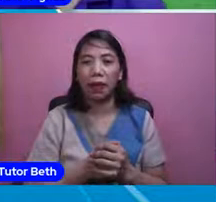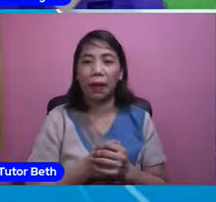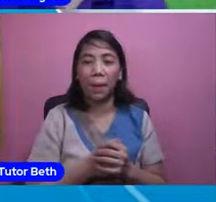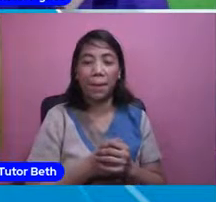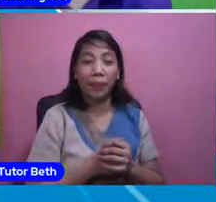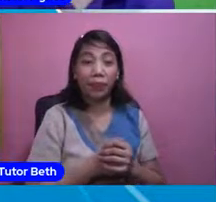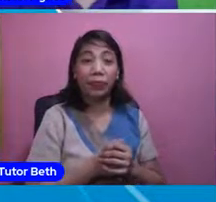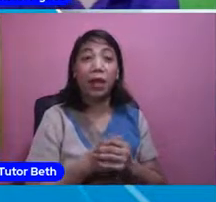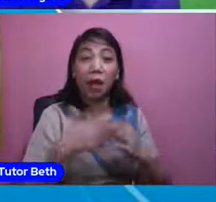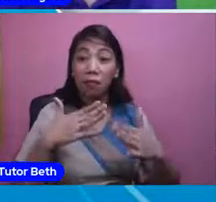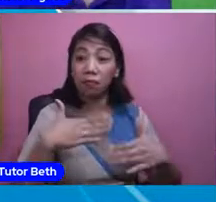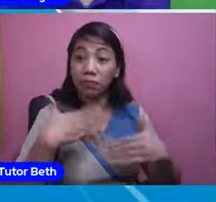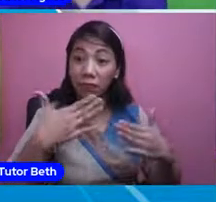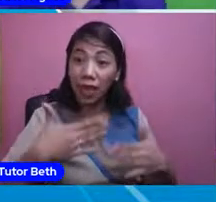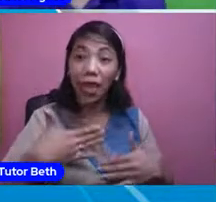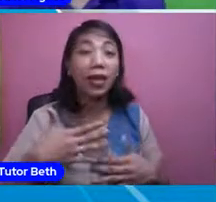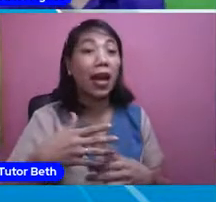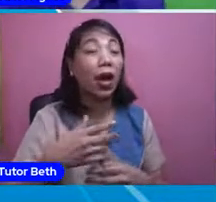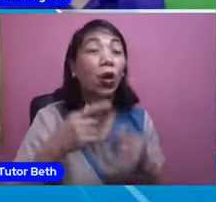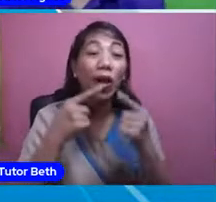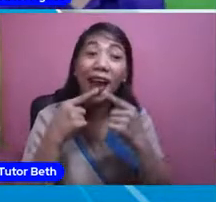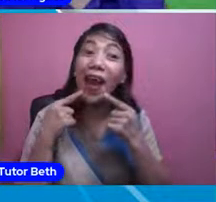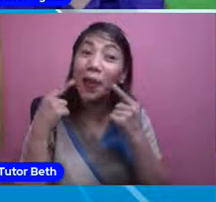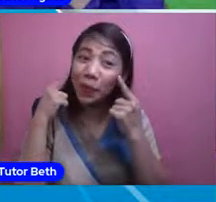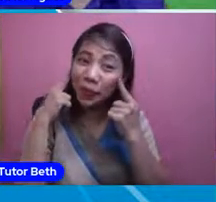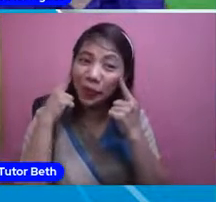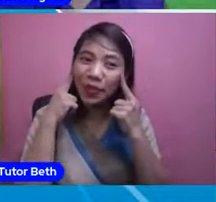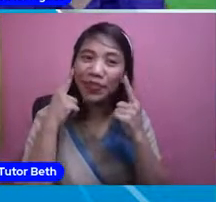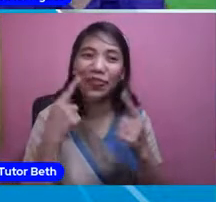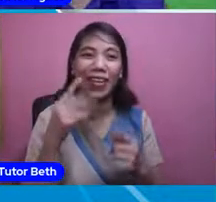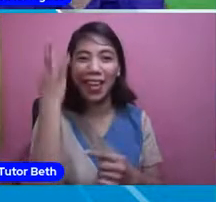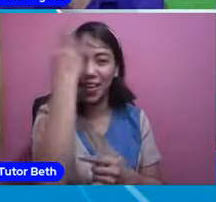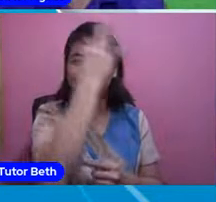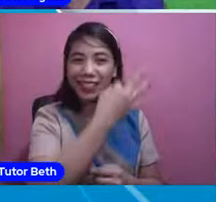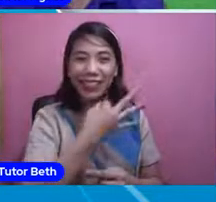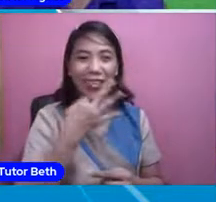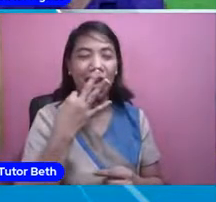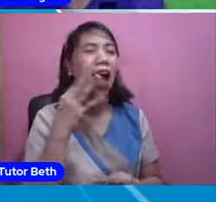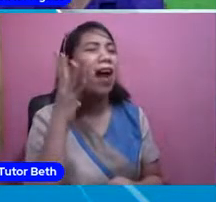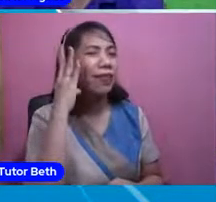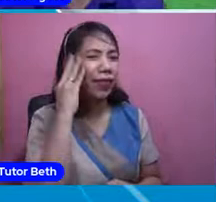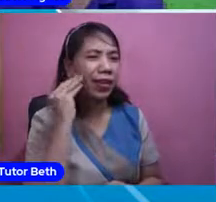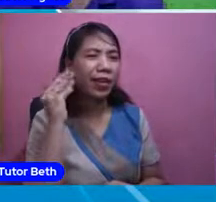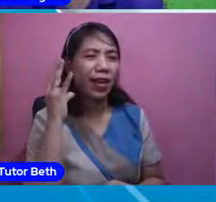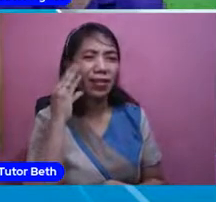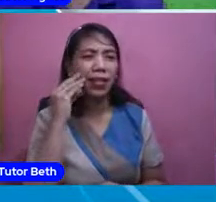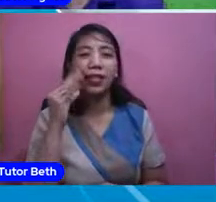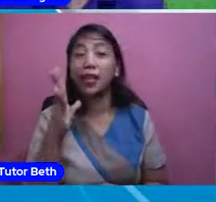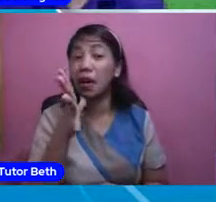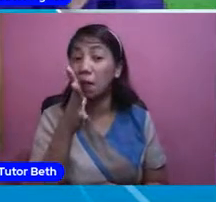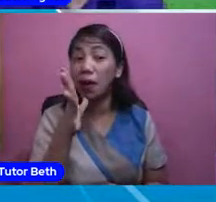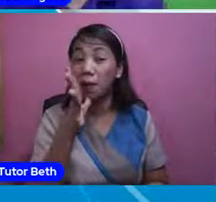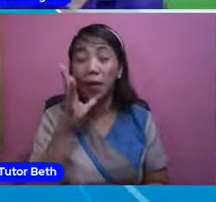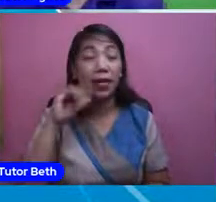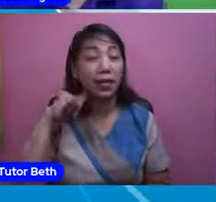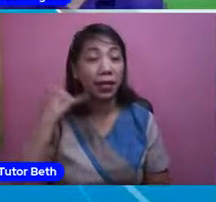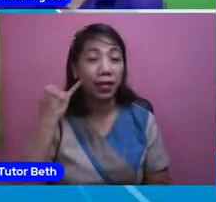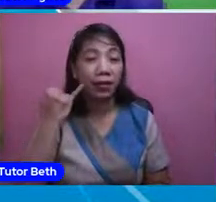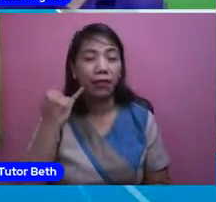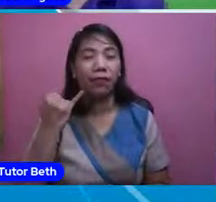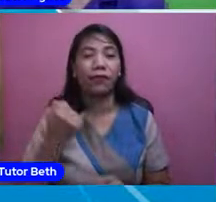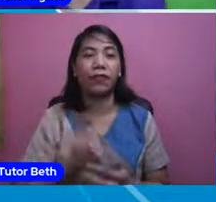masaya. Tama, masaya, nakikipaglaro. ito, sabihin naranasan din ng nanay ni Jennifer yung